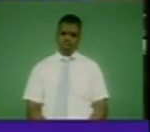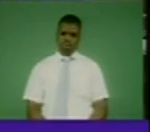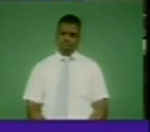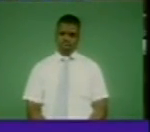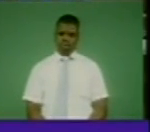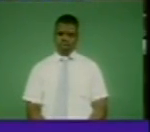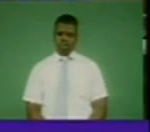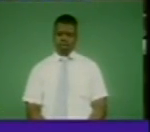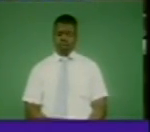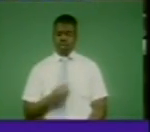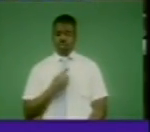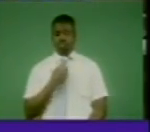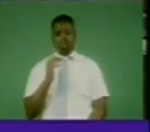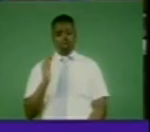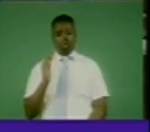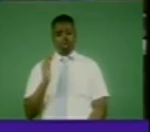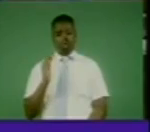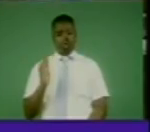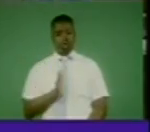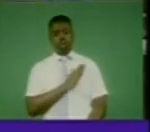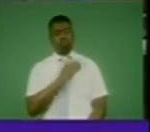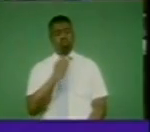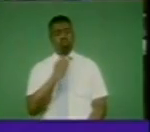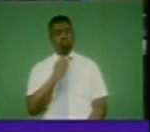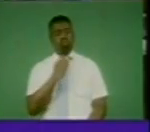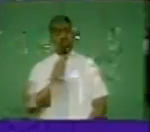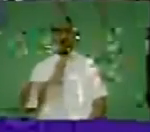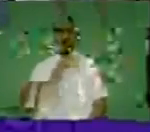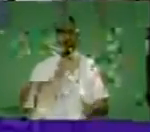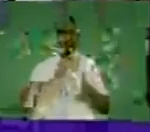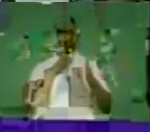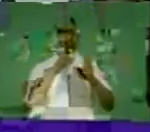Mheshimiwa Mwenyekiti, sura ya 11 mpaka 161,